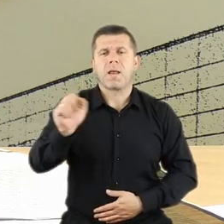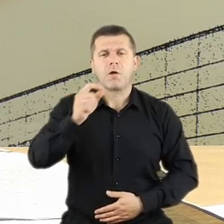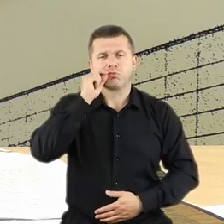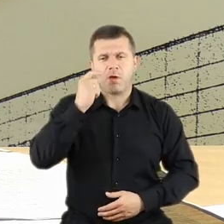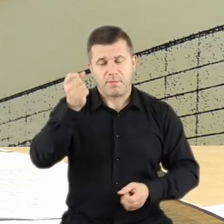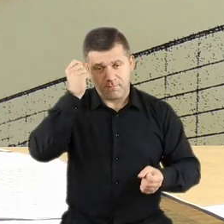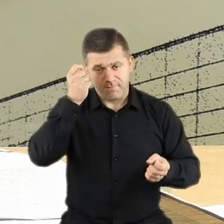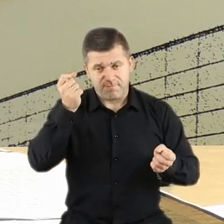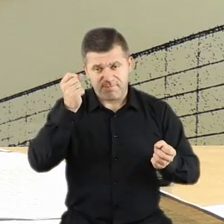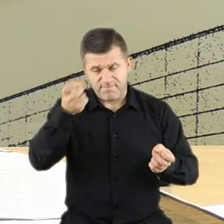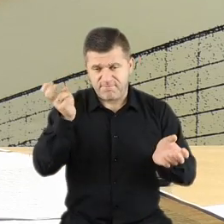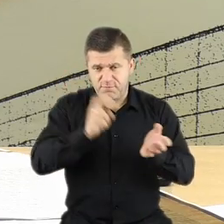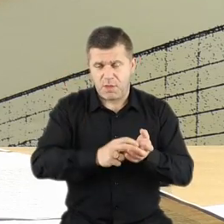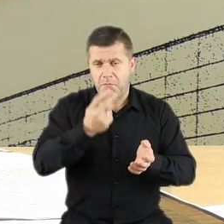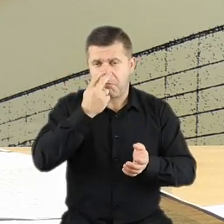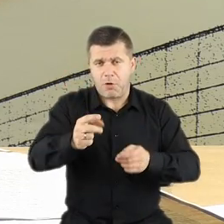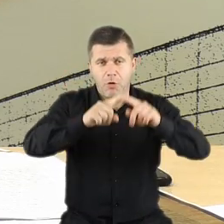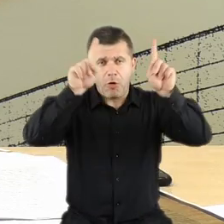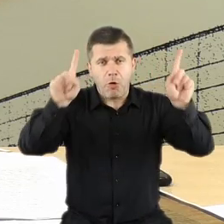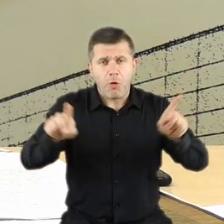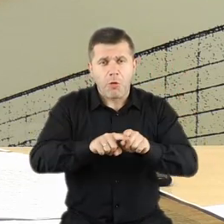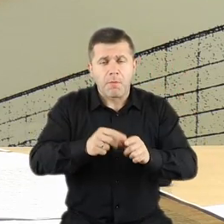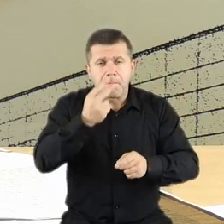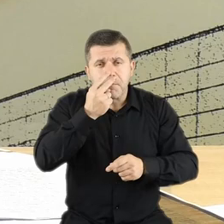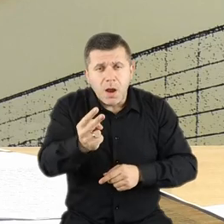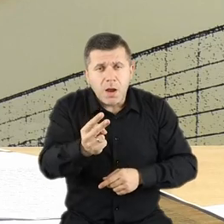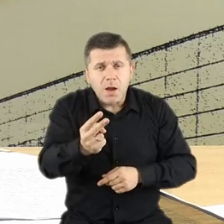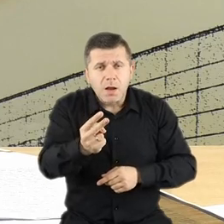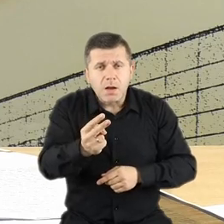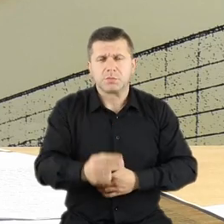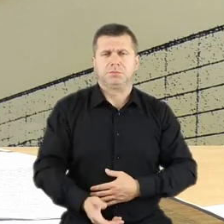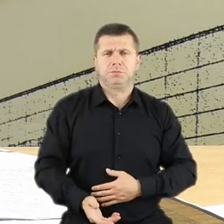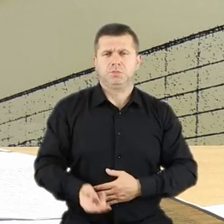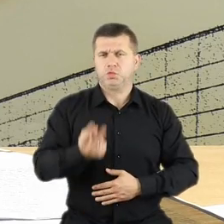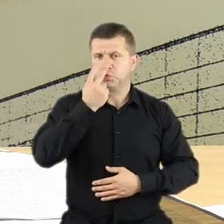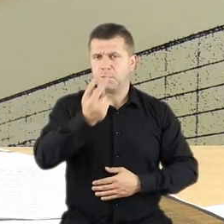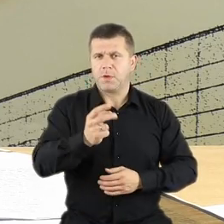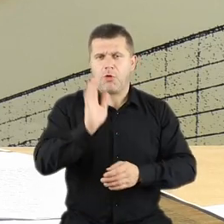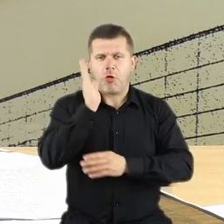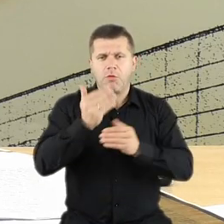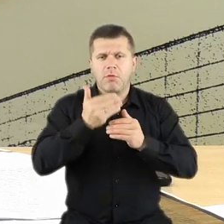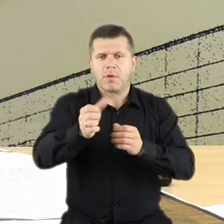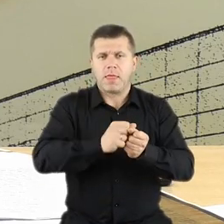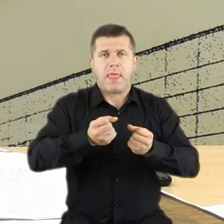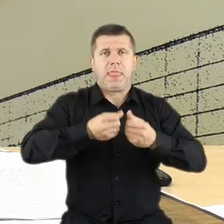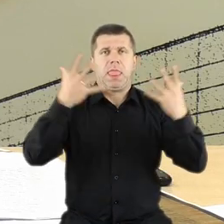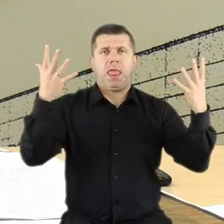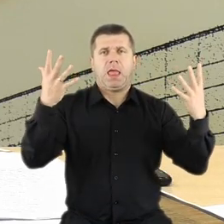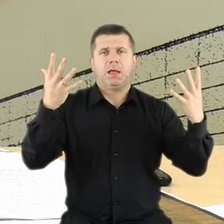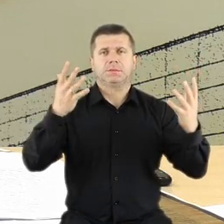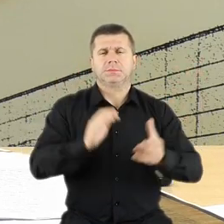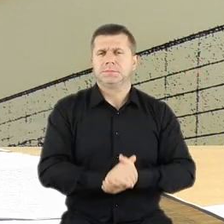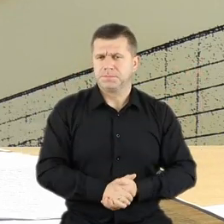się obudził spojrzał przez małe Walk tylko wizję i zobaczę za oknem jest jasno